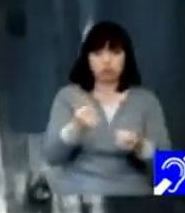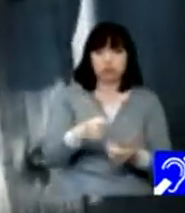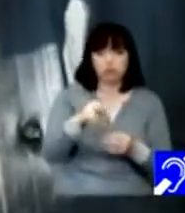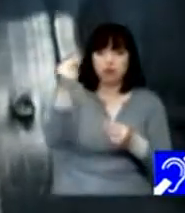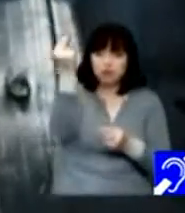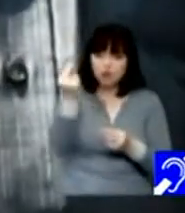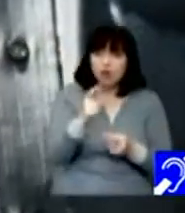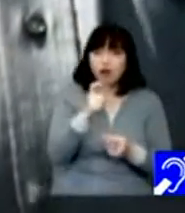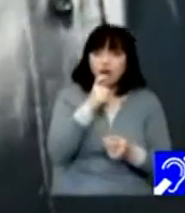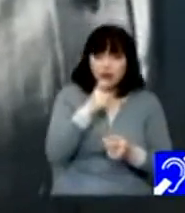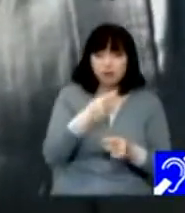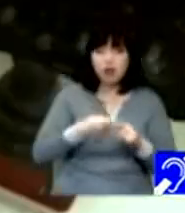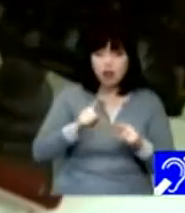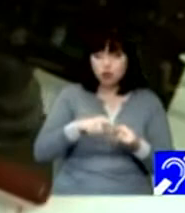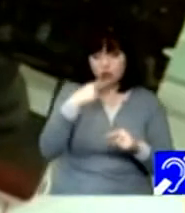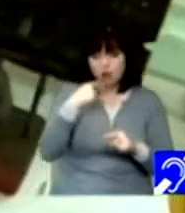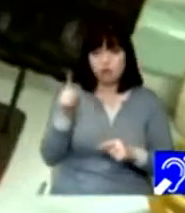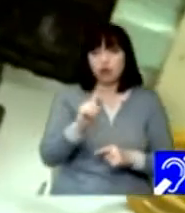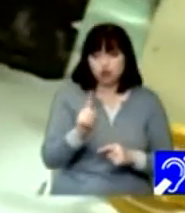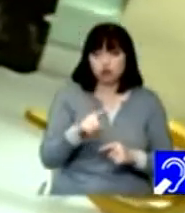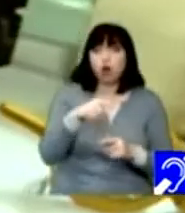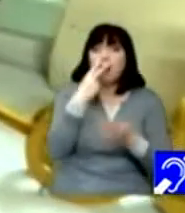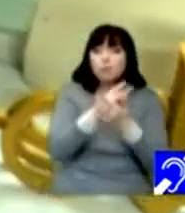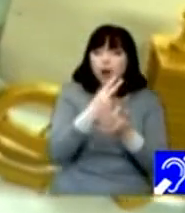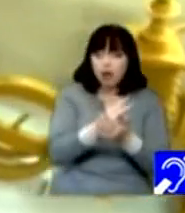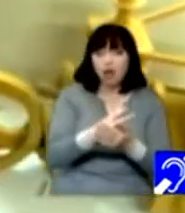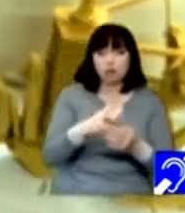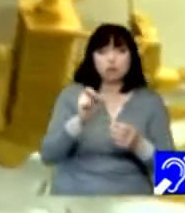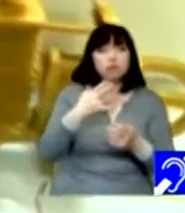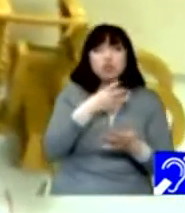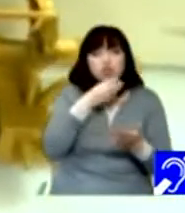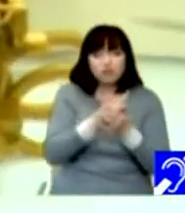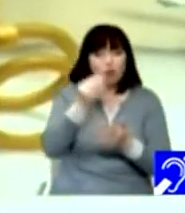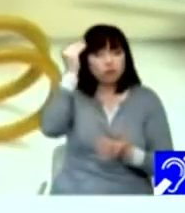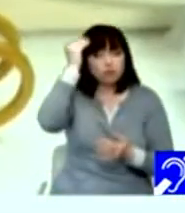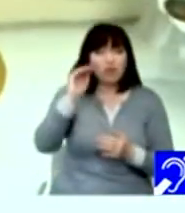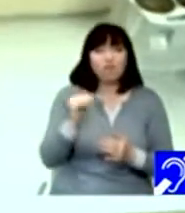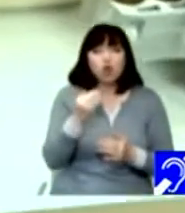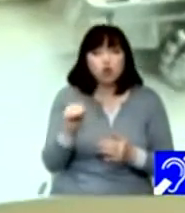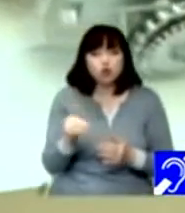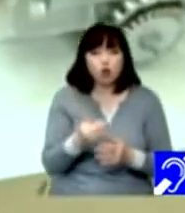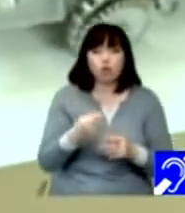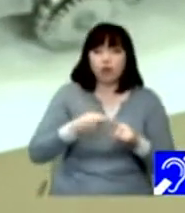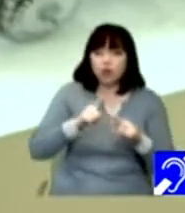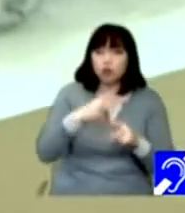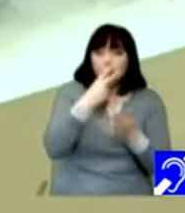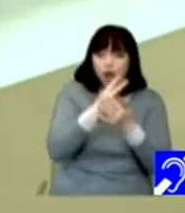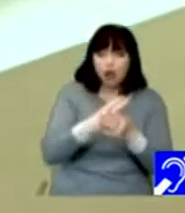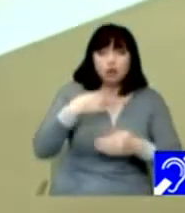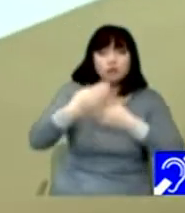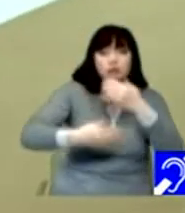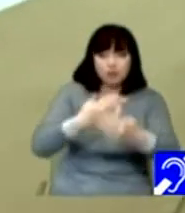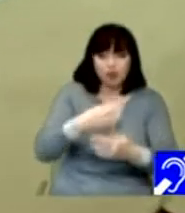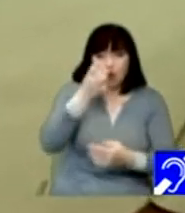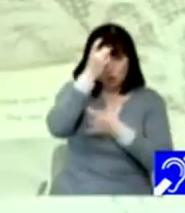și sculptură care, potrivit criticilor de artă, ilustrează în stil filosofic schimbările ce intervin în evoluția culturii române. A